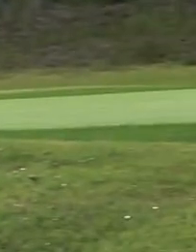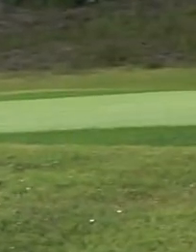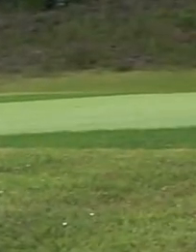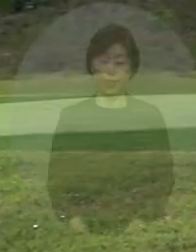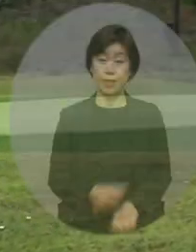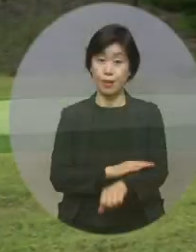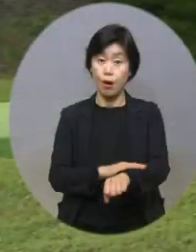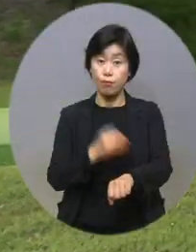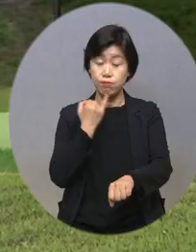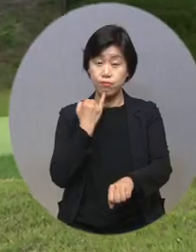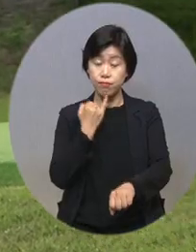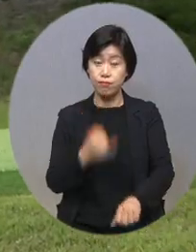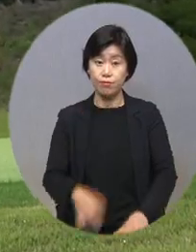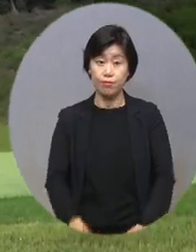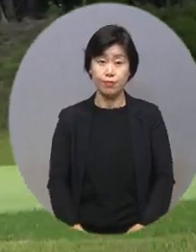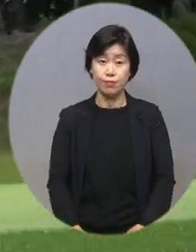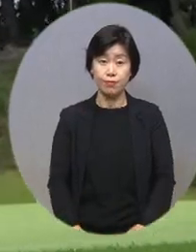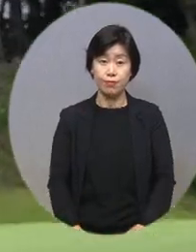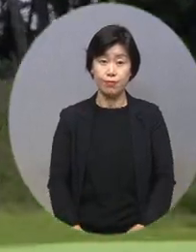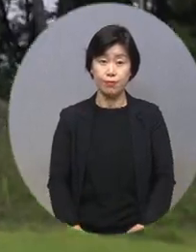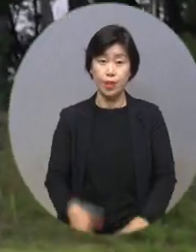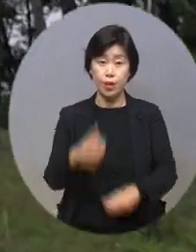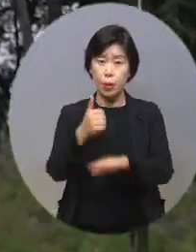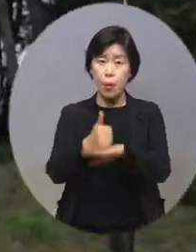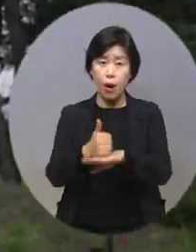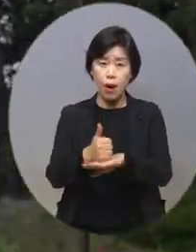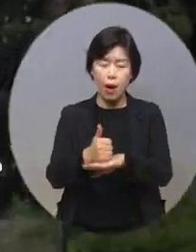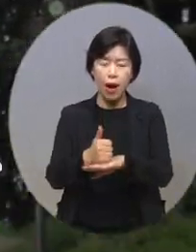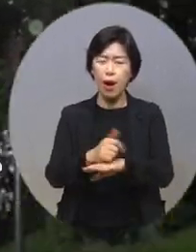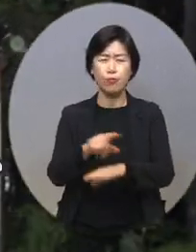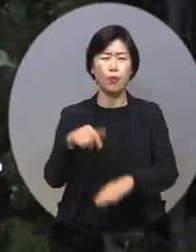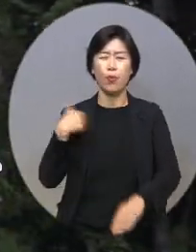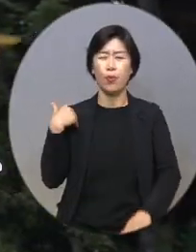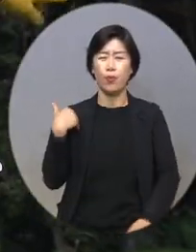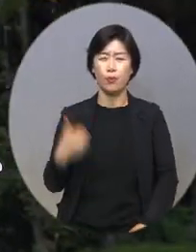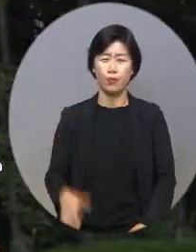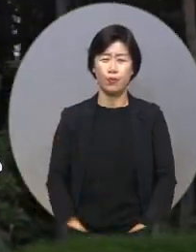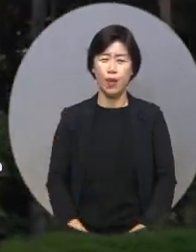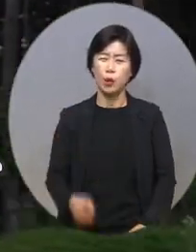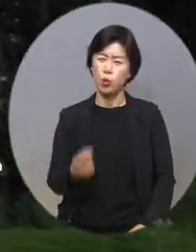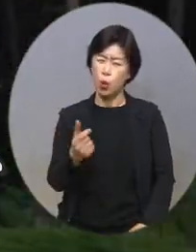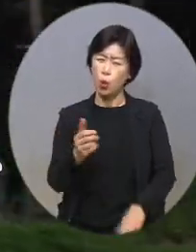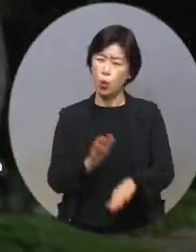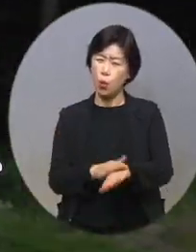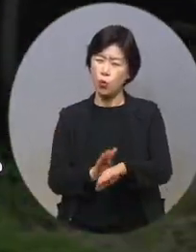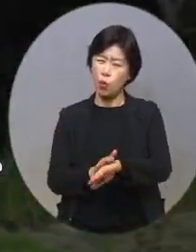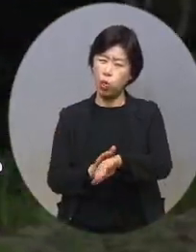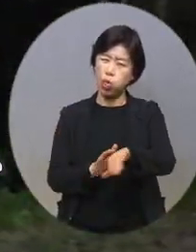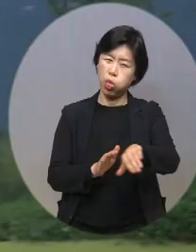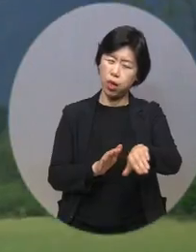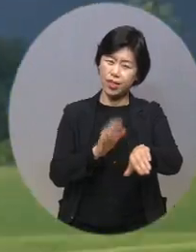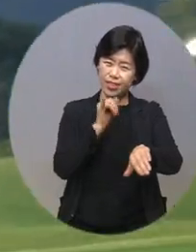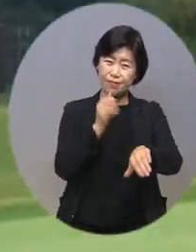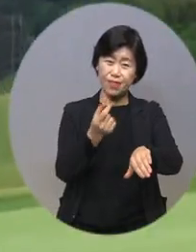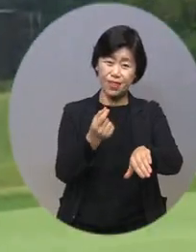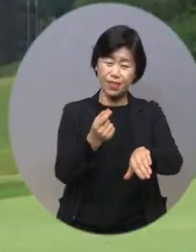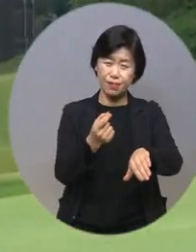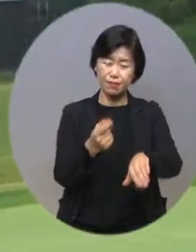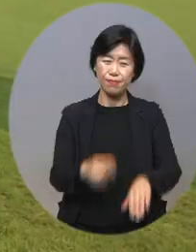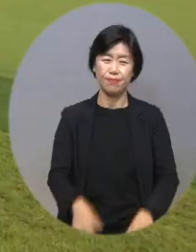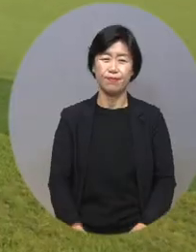괜찮아, 괜찮아. 아, 너무 셌다. 어떻게 될지 몰라. 그러니까, 원래 우측으로 그러니까 이쪽 하기로 했었는데. 그러니까. 아, 왜 길로